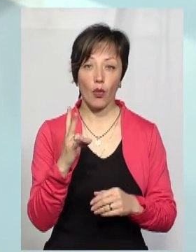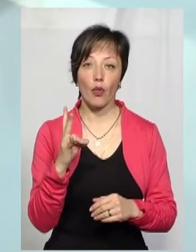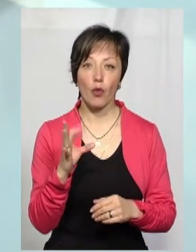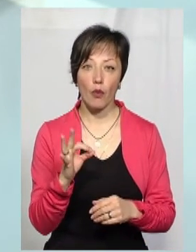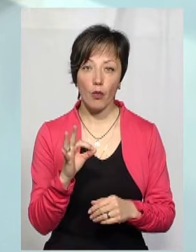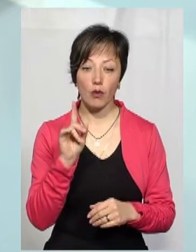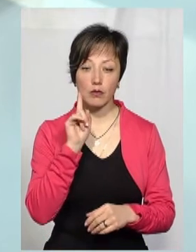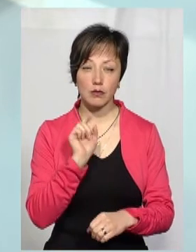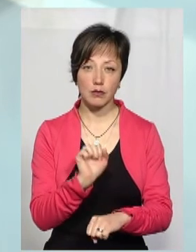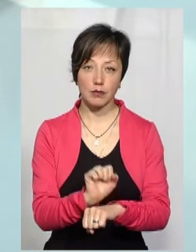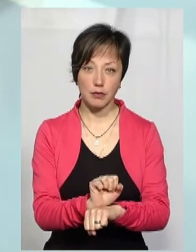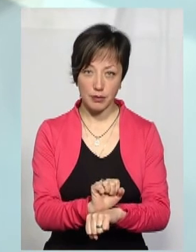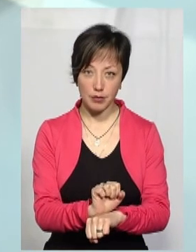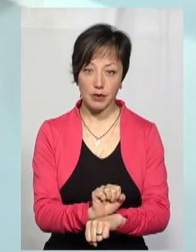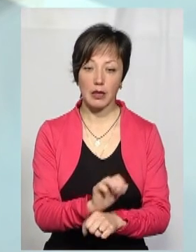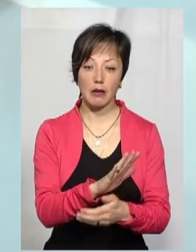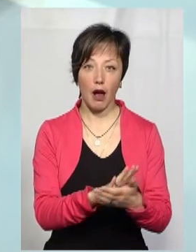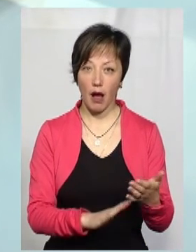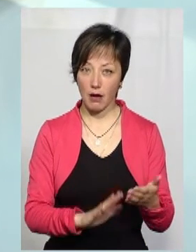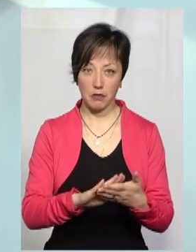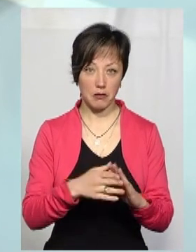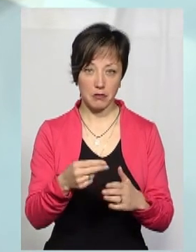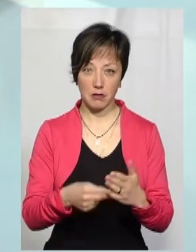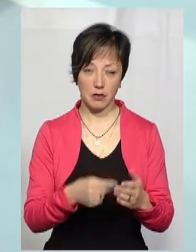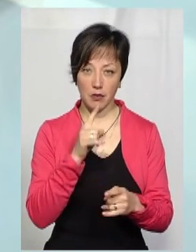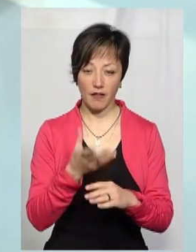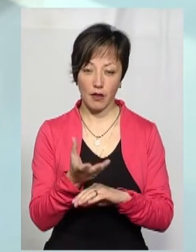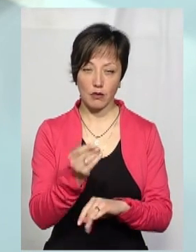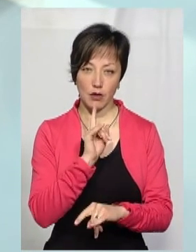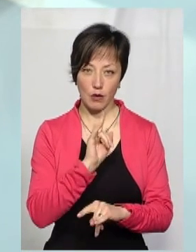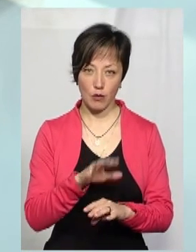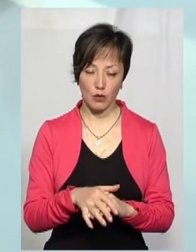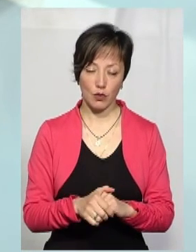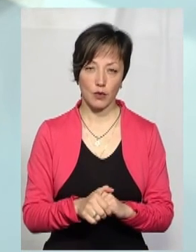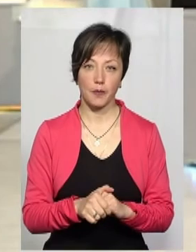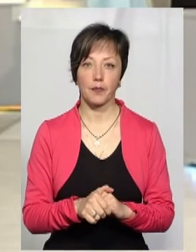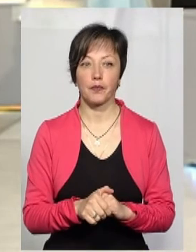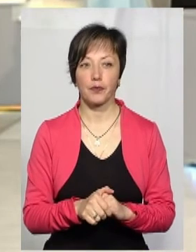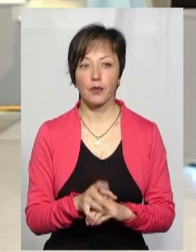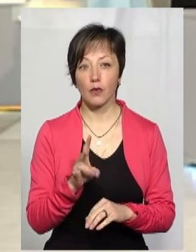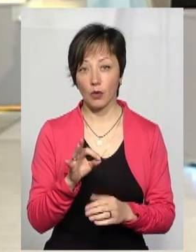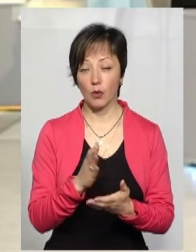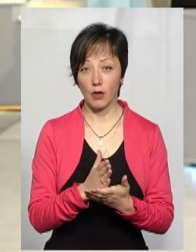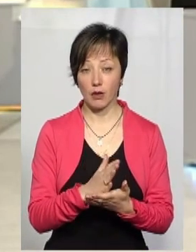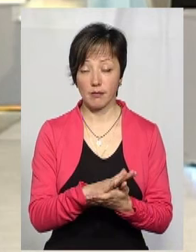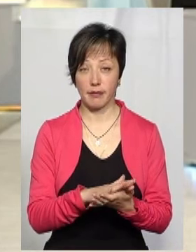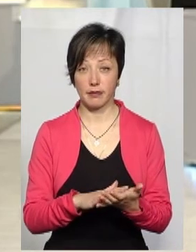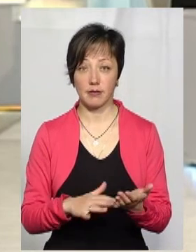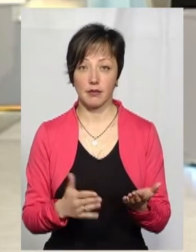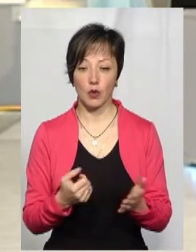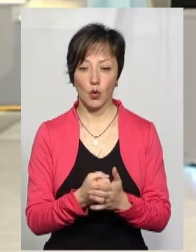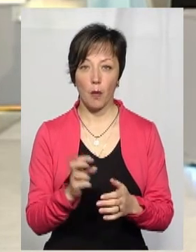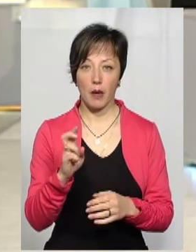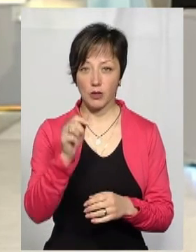але додатковими угодами на період карантину поки фінансуватися ці роботи не будуть. Але вони є, і ну,